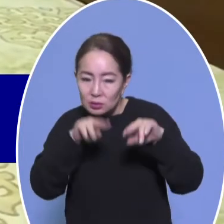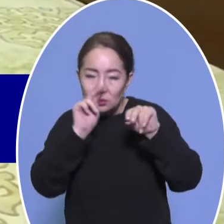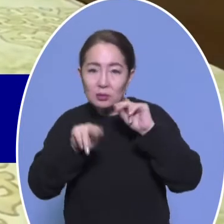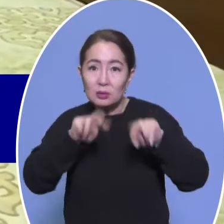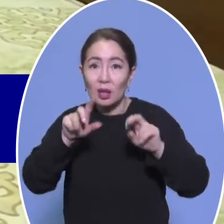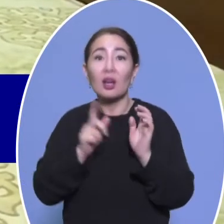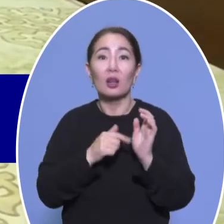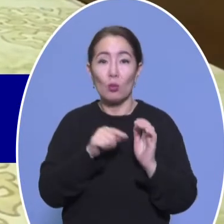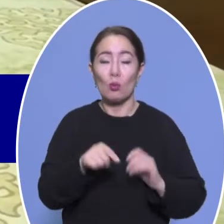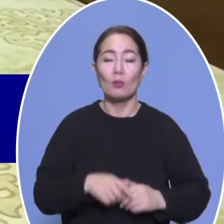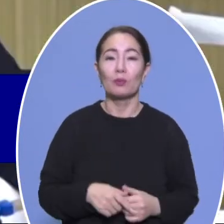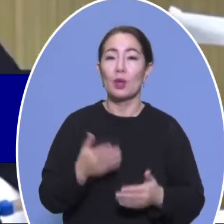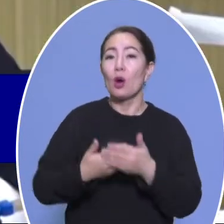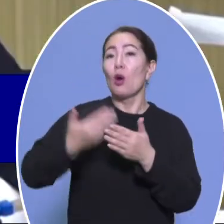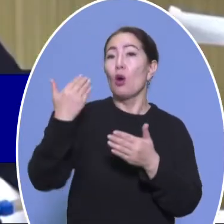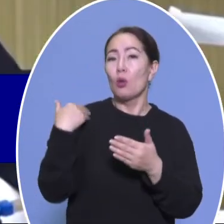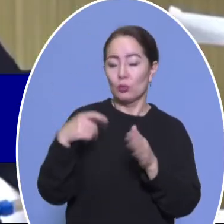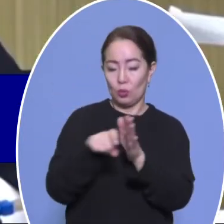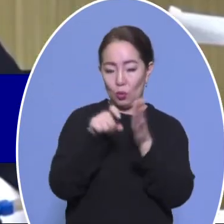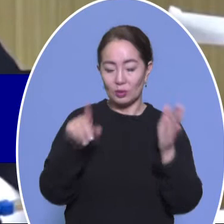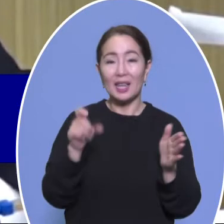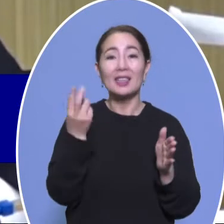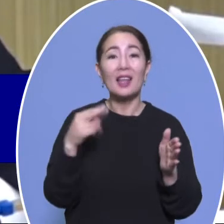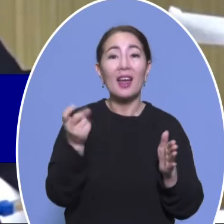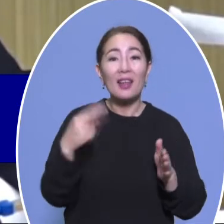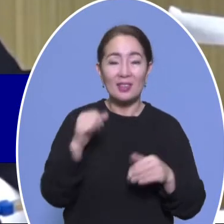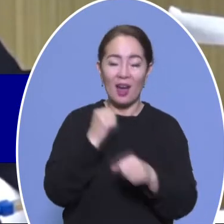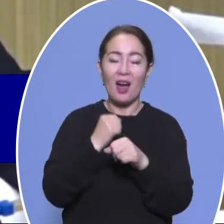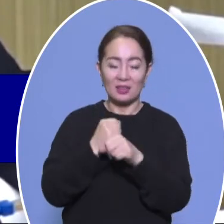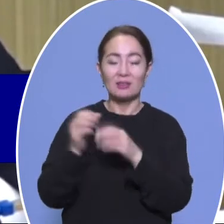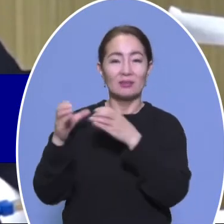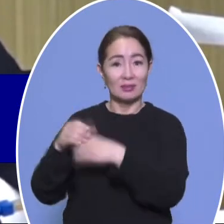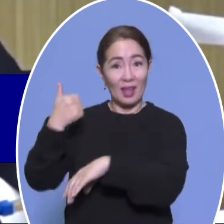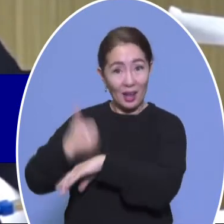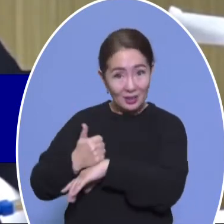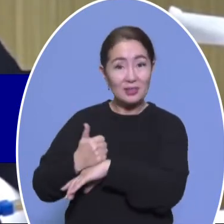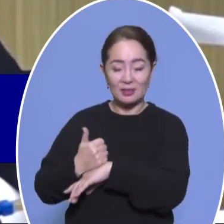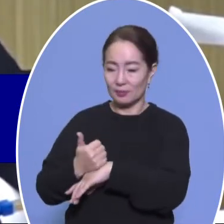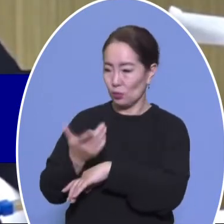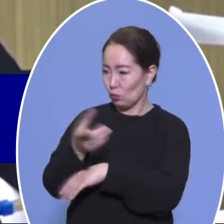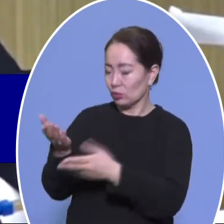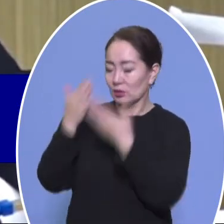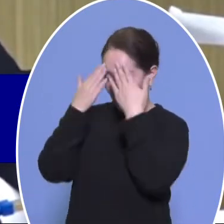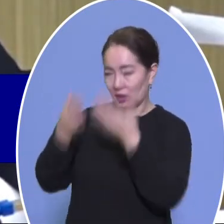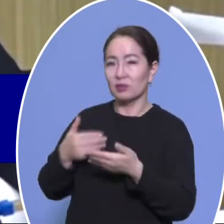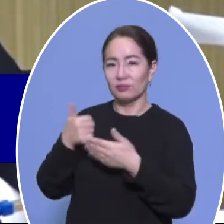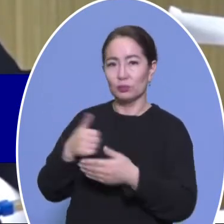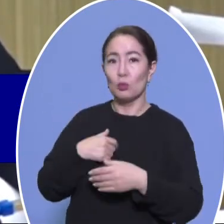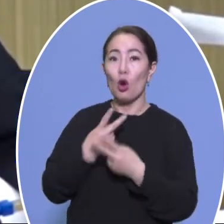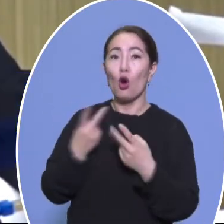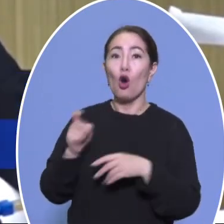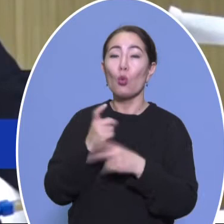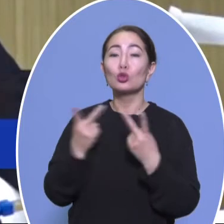нэвтлэх зайлшгүй хэрэгтэй. За өнгөрсөн хугацаанд бас дид ажлын эсгүүд ахалж ажилласан хүмүүст бас үндэсний орны даргын хувьд талархаж байгааг илэрхийлээ.